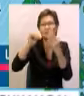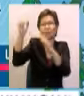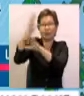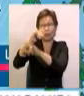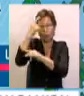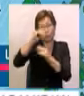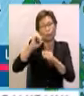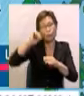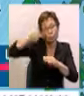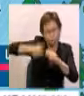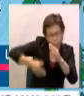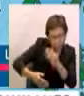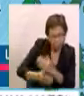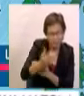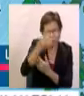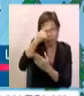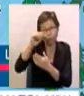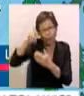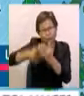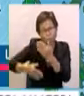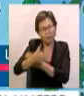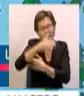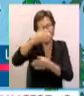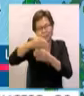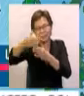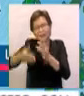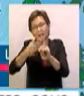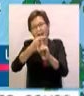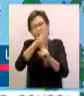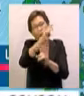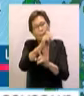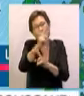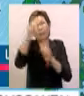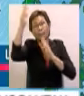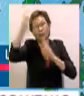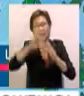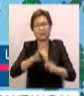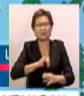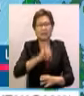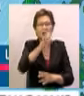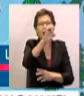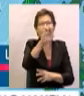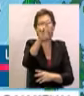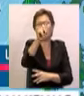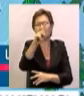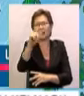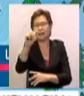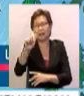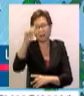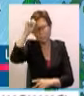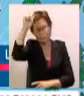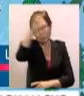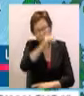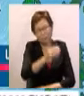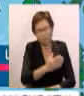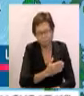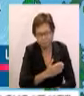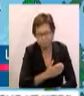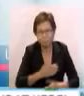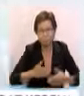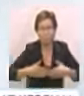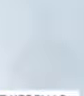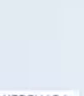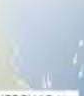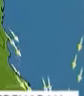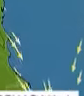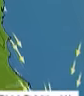untuk sepanjang pagi esok. Sekian dahulu dari Jabatan Meteorologi Malaysia. Saya Atika Marziah. Assalamualaikum dan salam sejahtera.